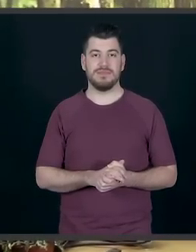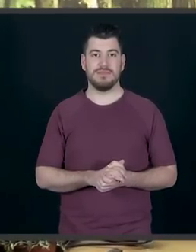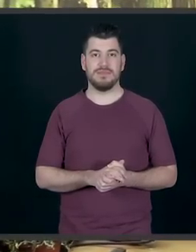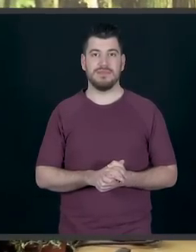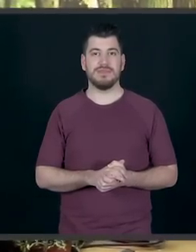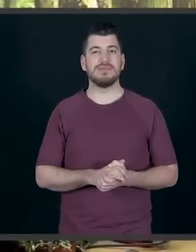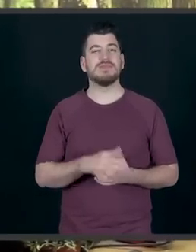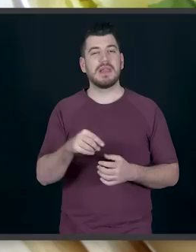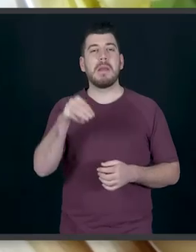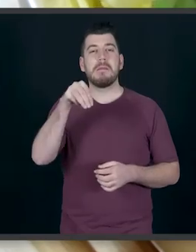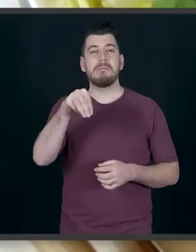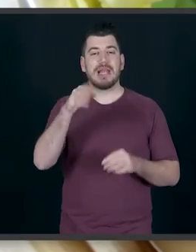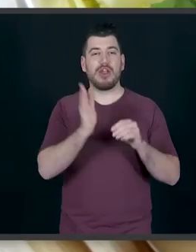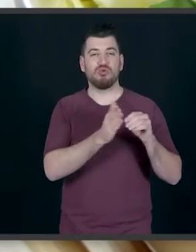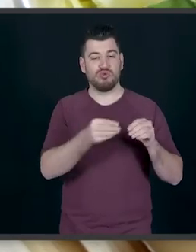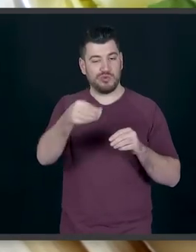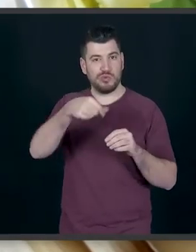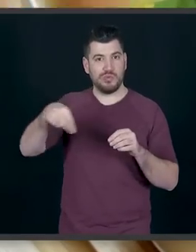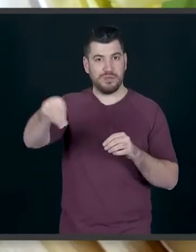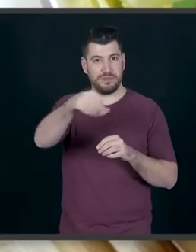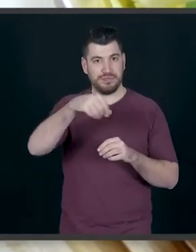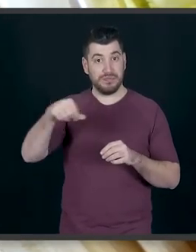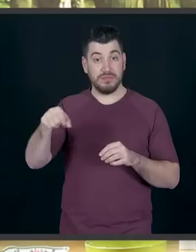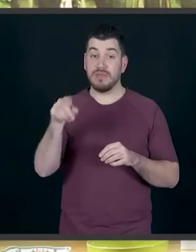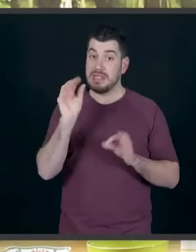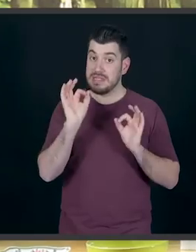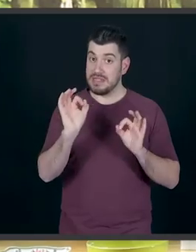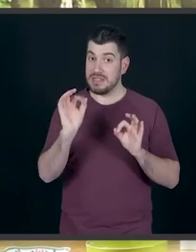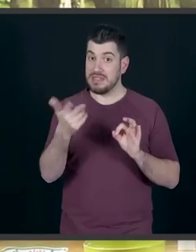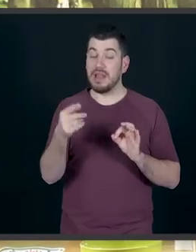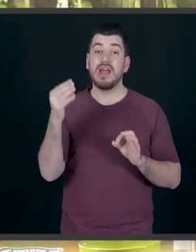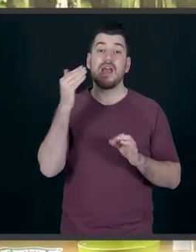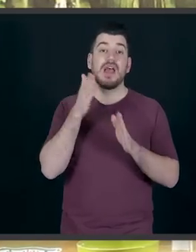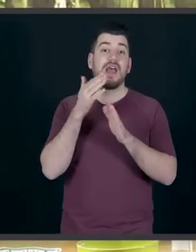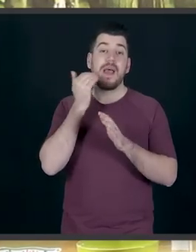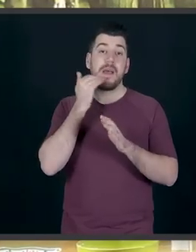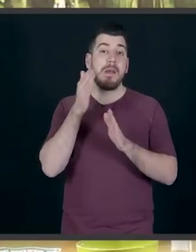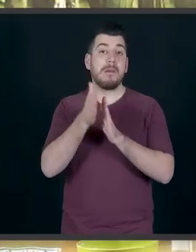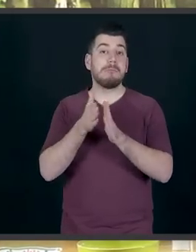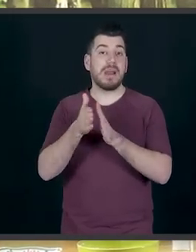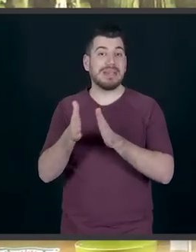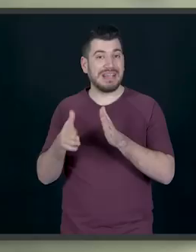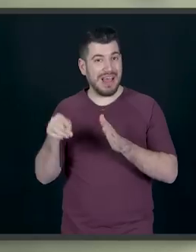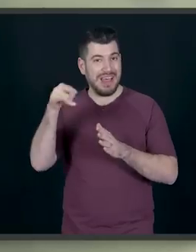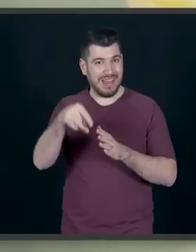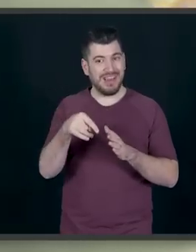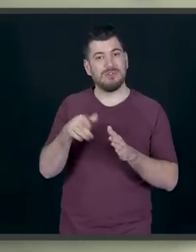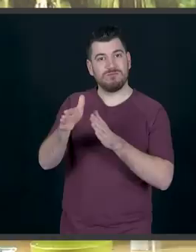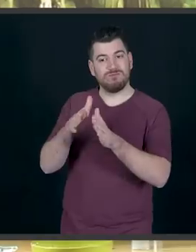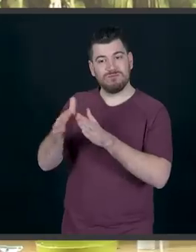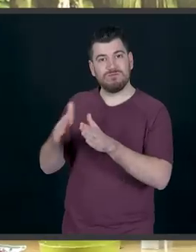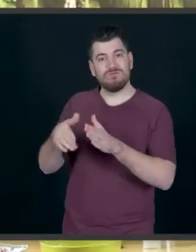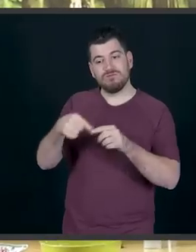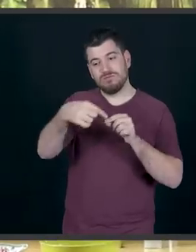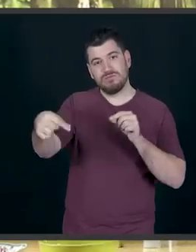Στην που έχω λίγο μαϊντανό θα ρίξω και λίγο μαϊντανό και πάντα κρατάμε λίγο παρμεζάνα στο τέλος για να τρίψουμε λίγες φλούδες